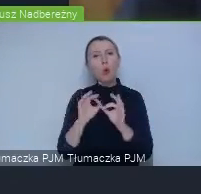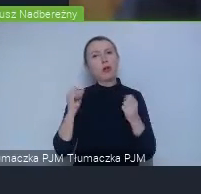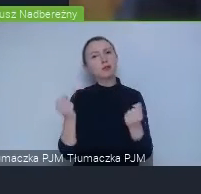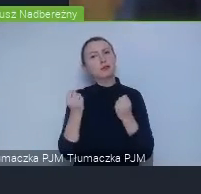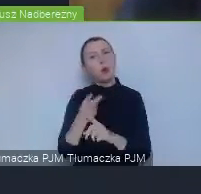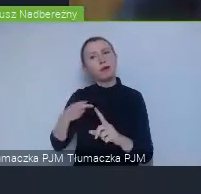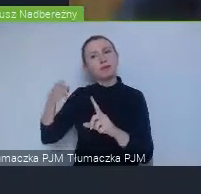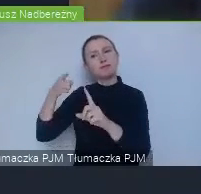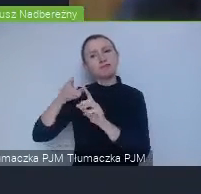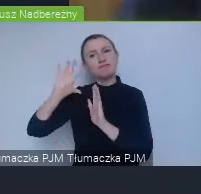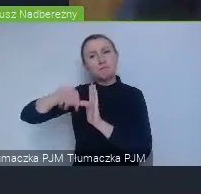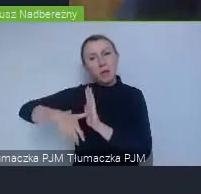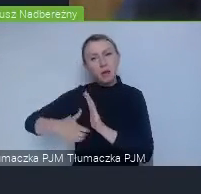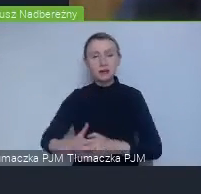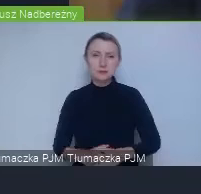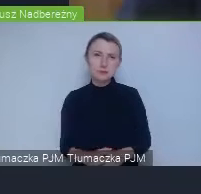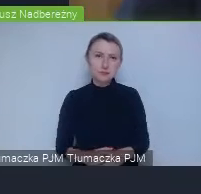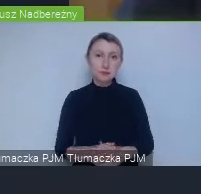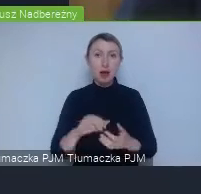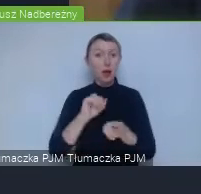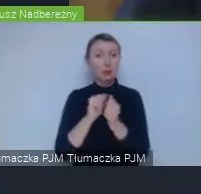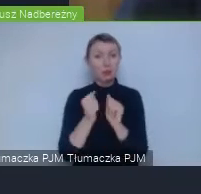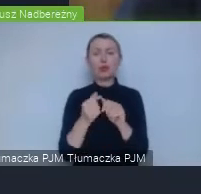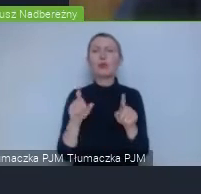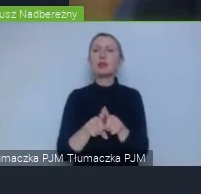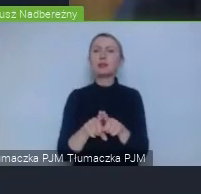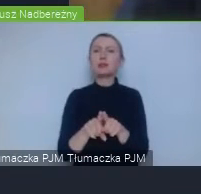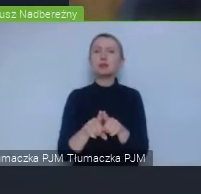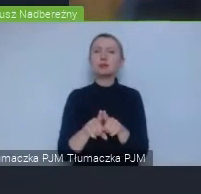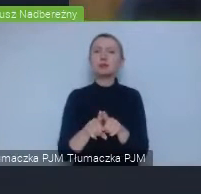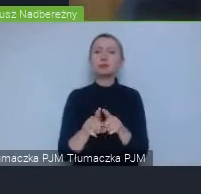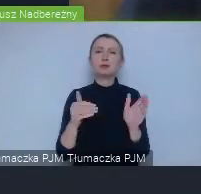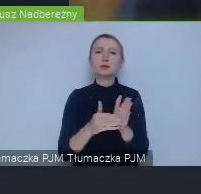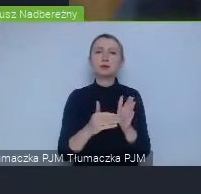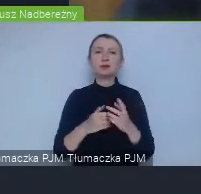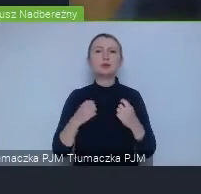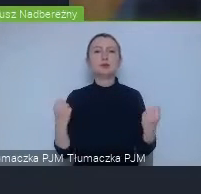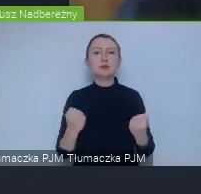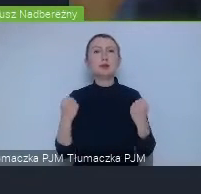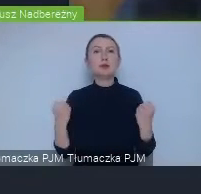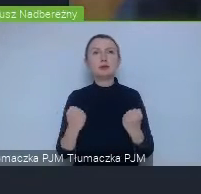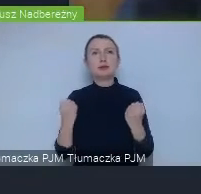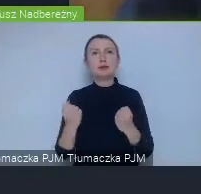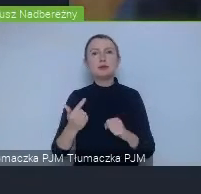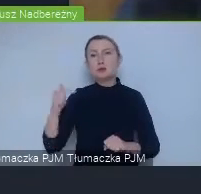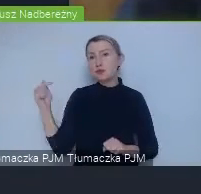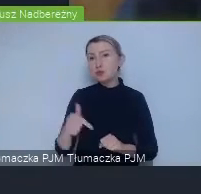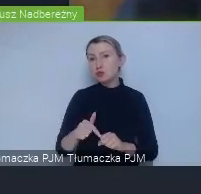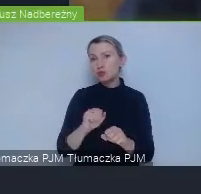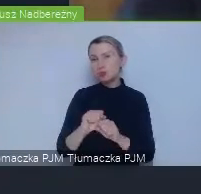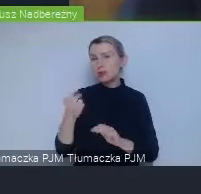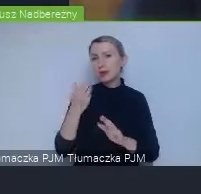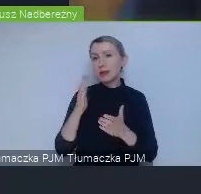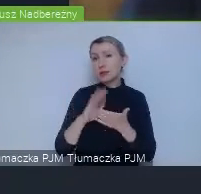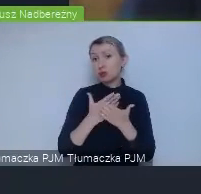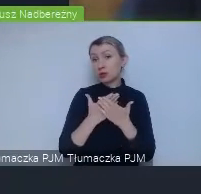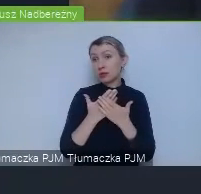powinno zmierzać, albo o takich niezbędnych działaniach, które muszą te negatywne